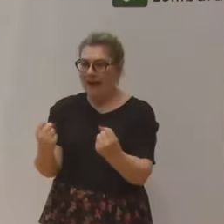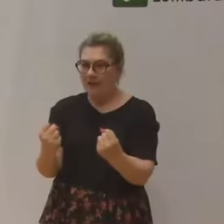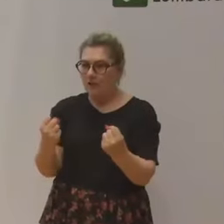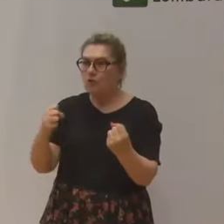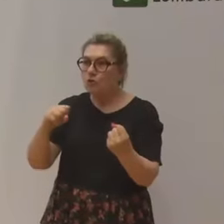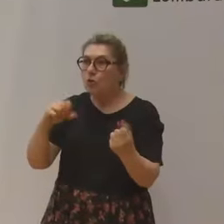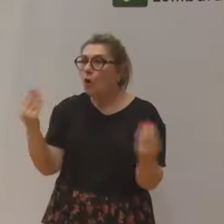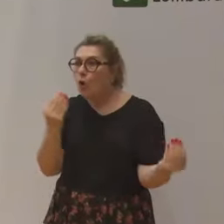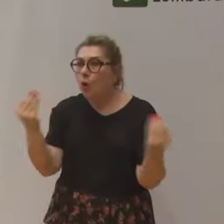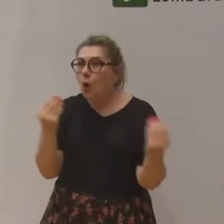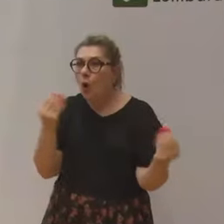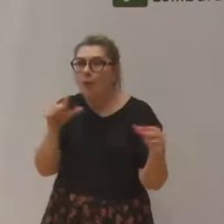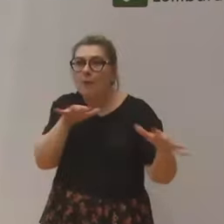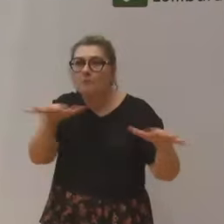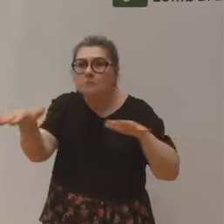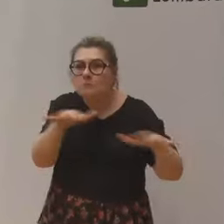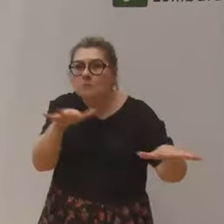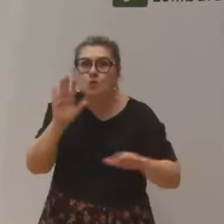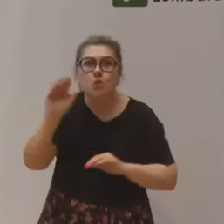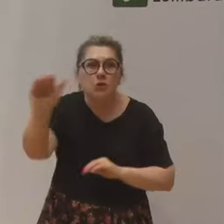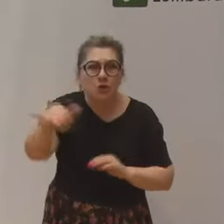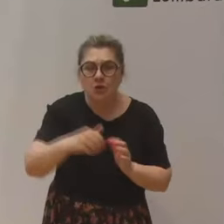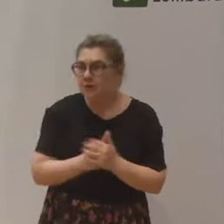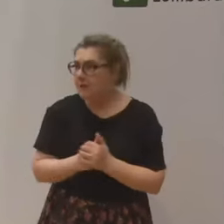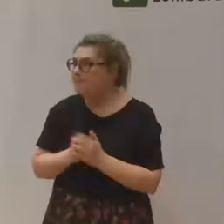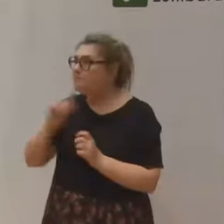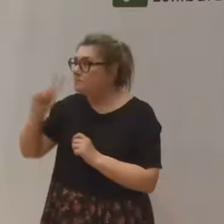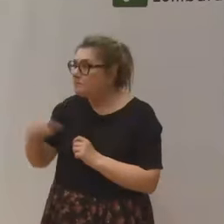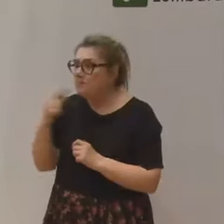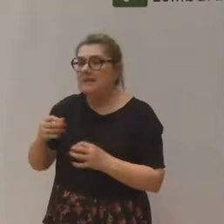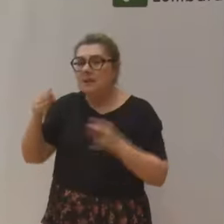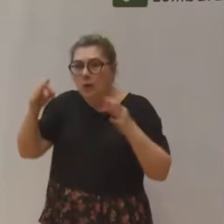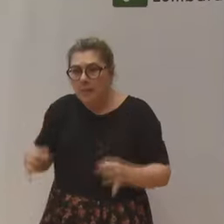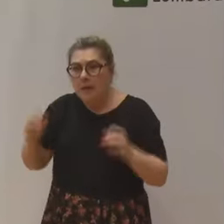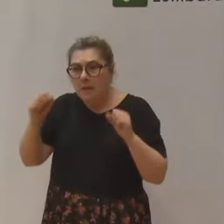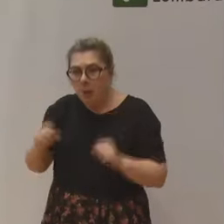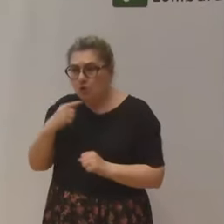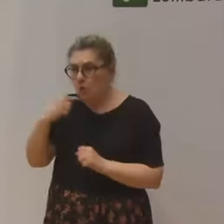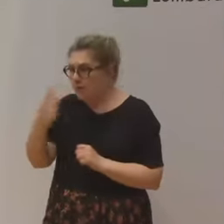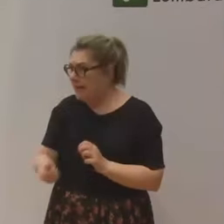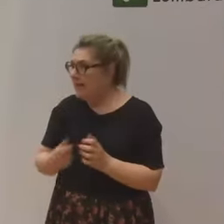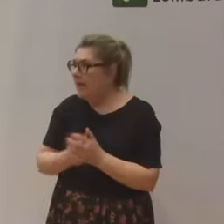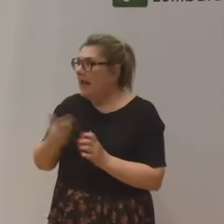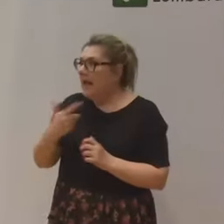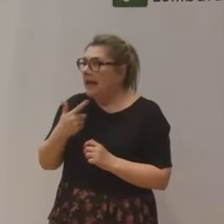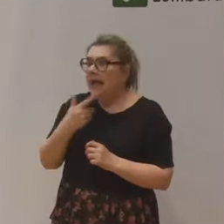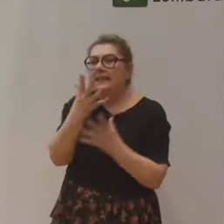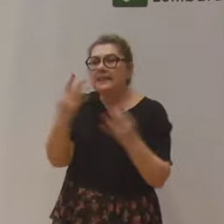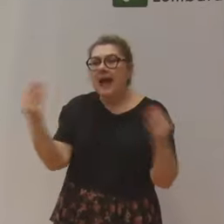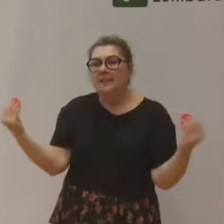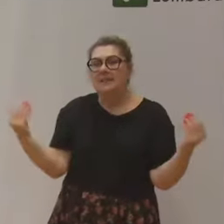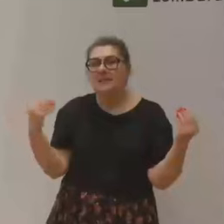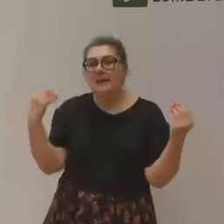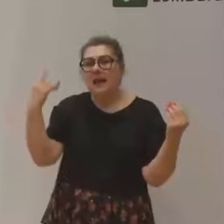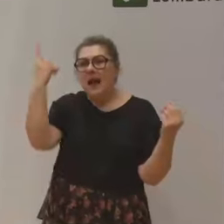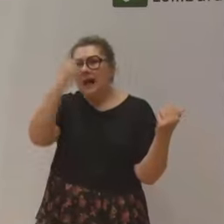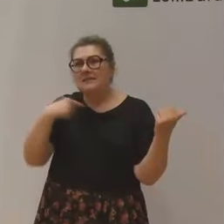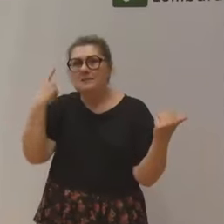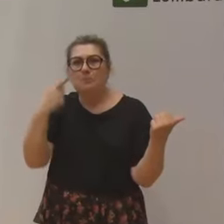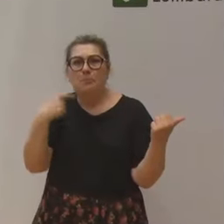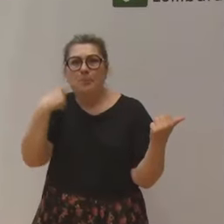bisogna agire giorno dopo giorno. Poi posso sicuramente dire anch'io che ci sono anche tanti aspetti da migliorare,